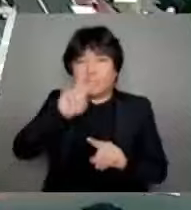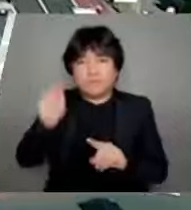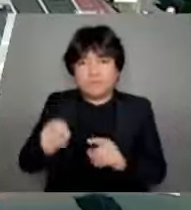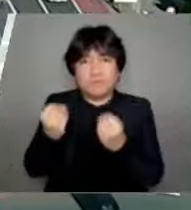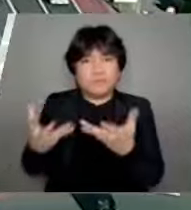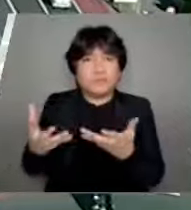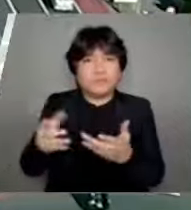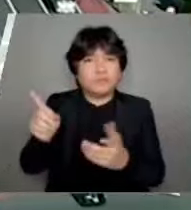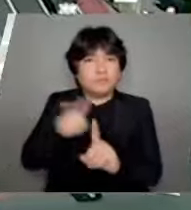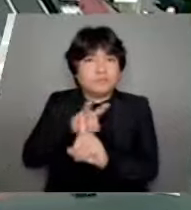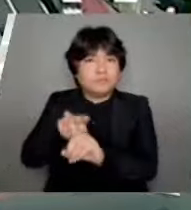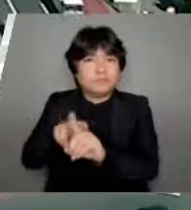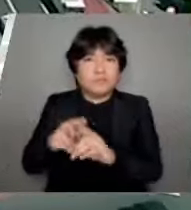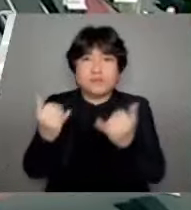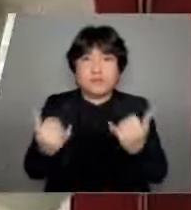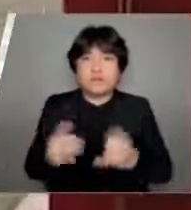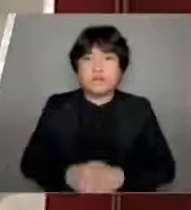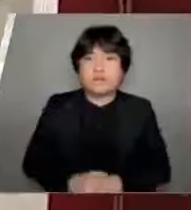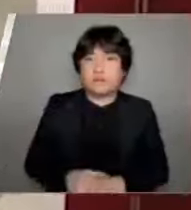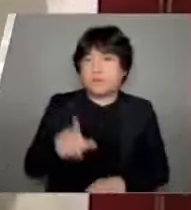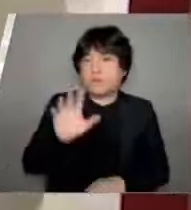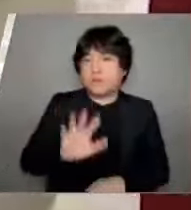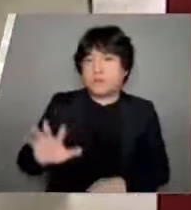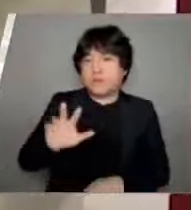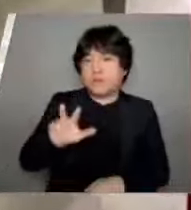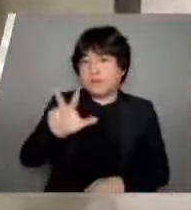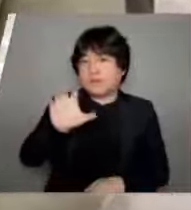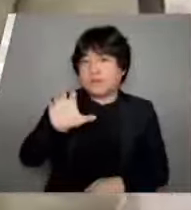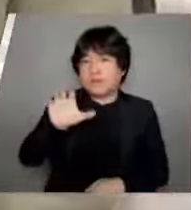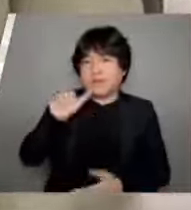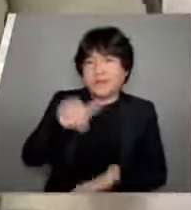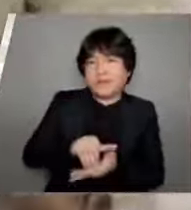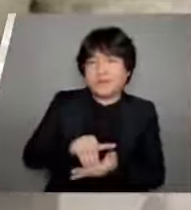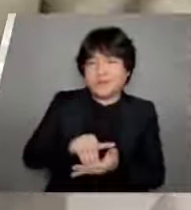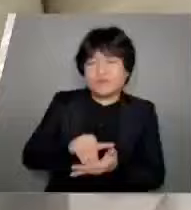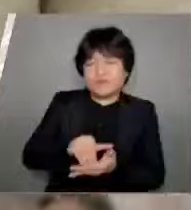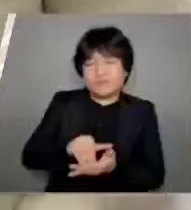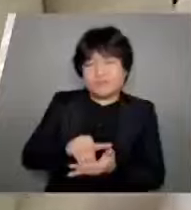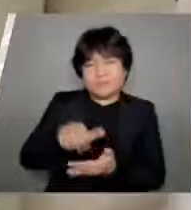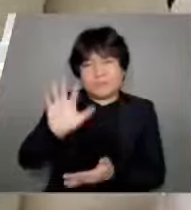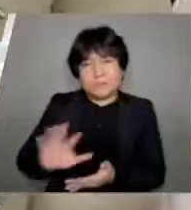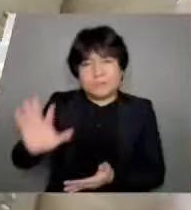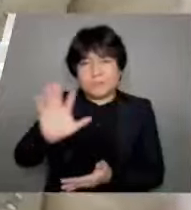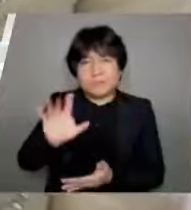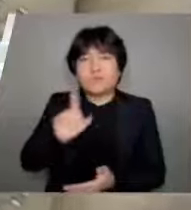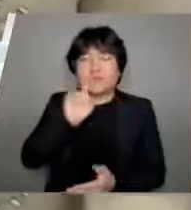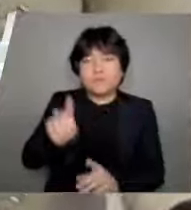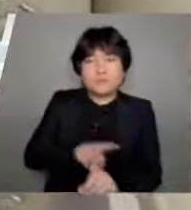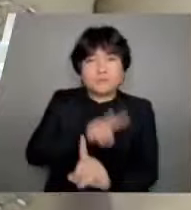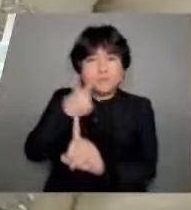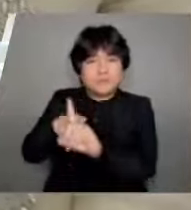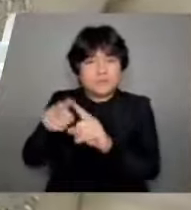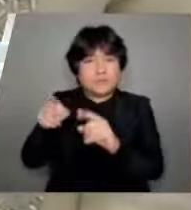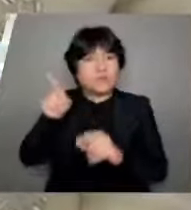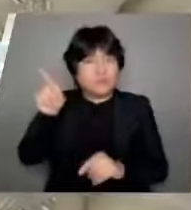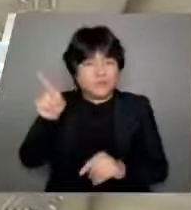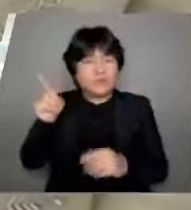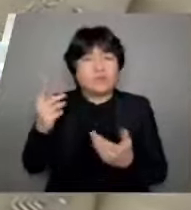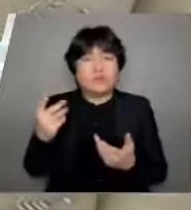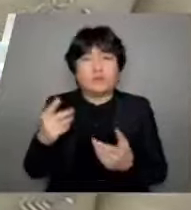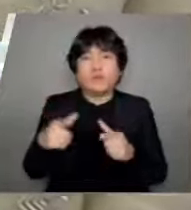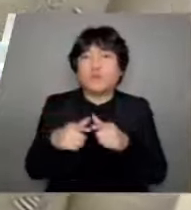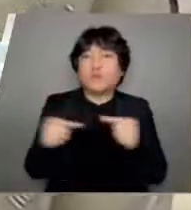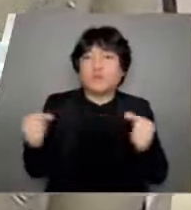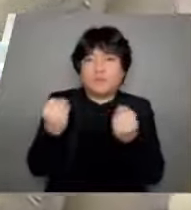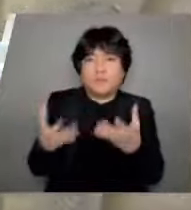sa professional at skilled category. Pagsisiguro naman ni Japanese Ambassador to the Philippines, Endo Kazuya, mapapangalagaan